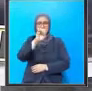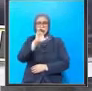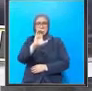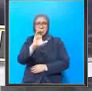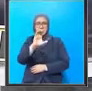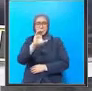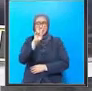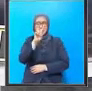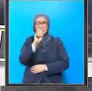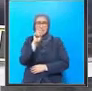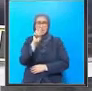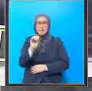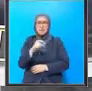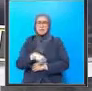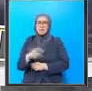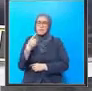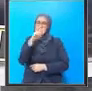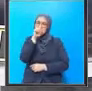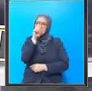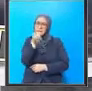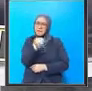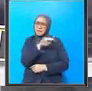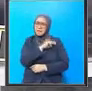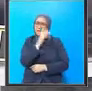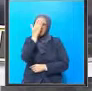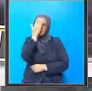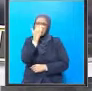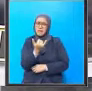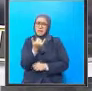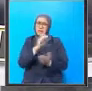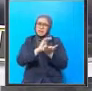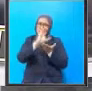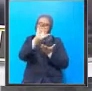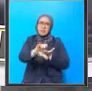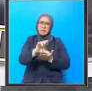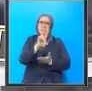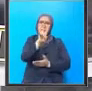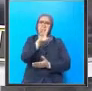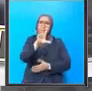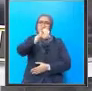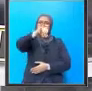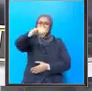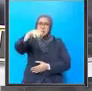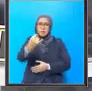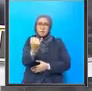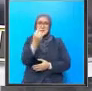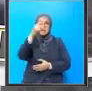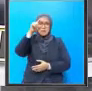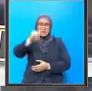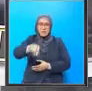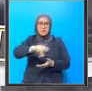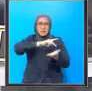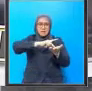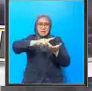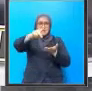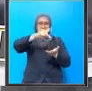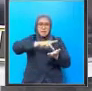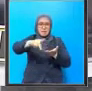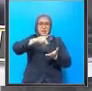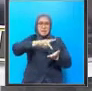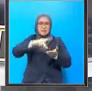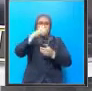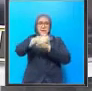apa sebab peruntukan sebanyak 25 juta perlu dibelanjakan di tahun 2021